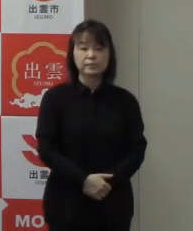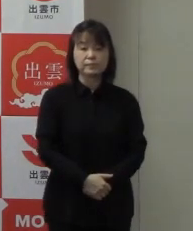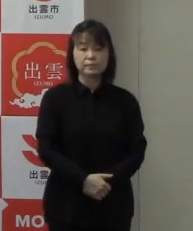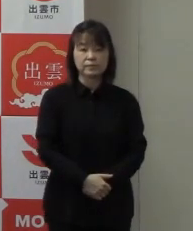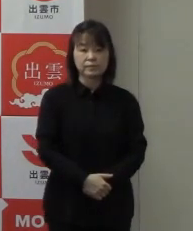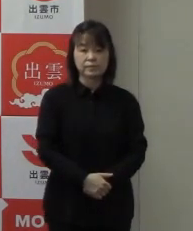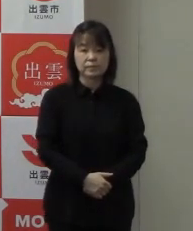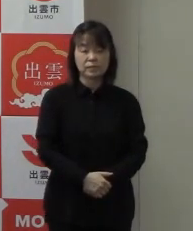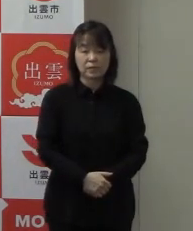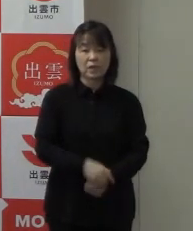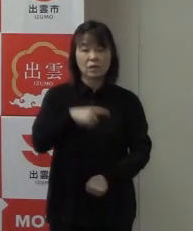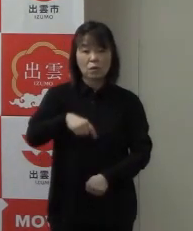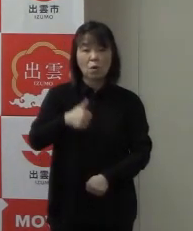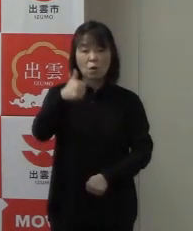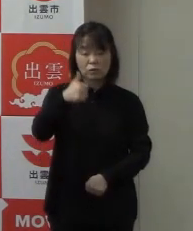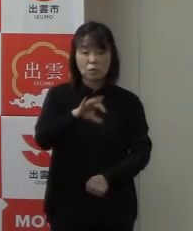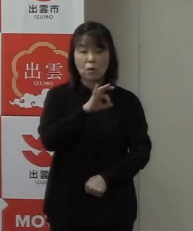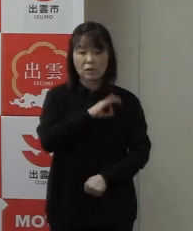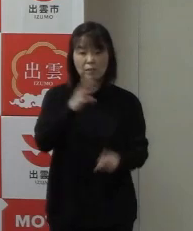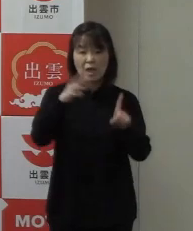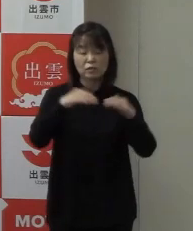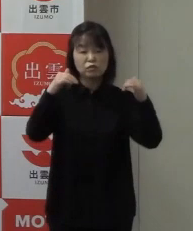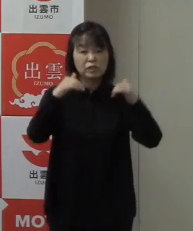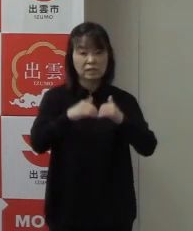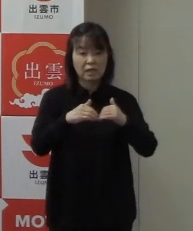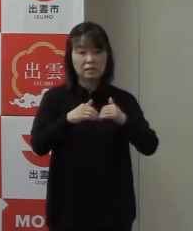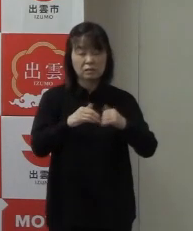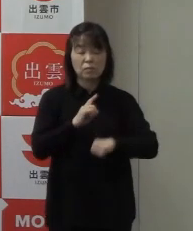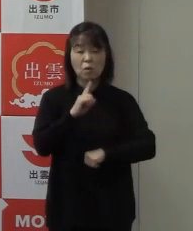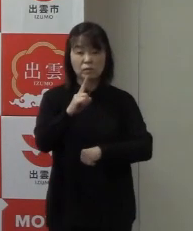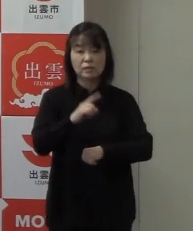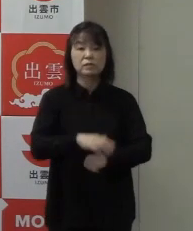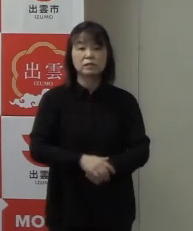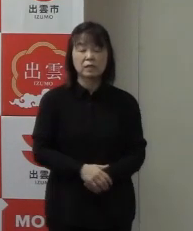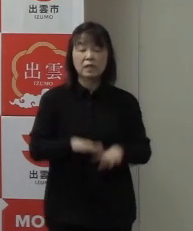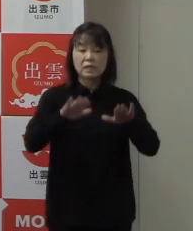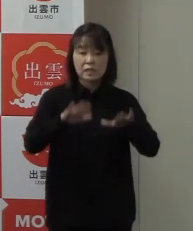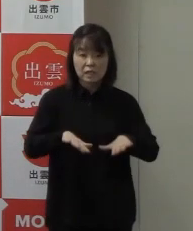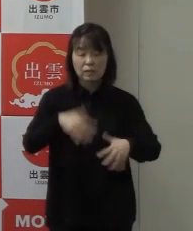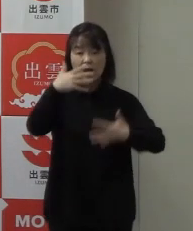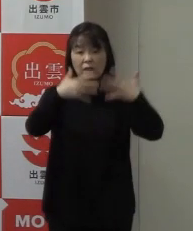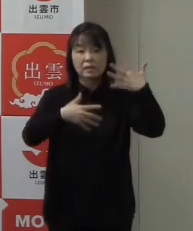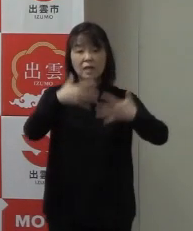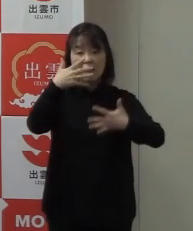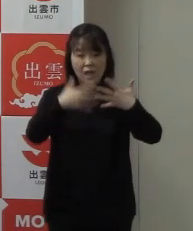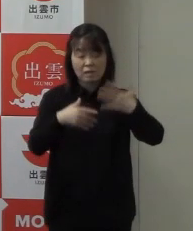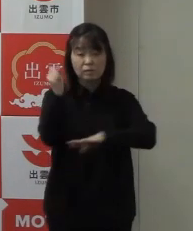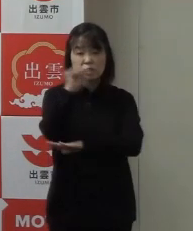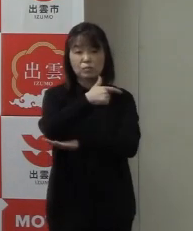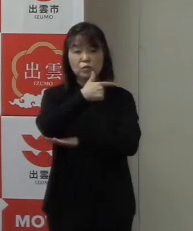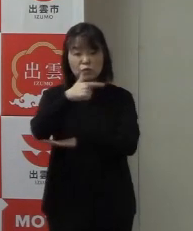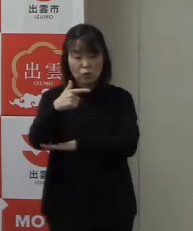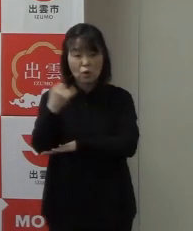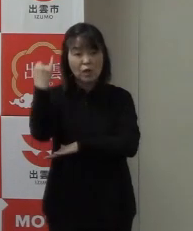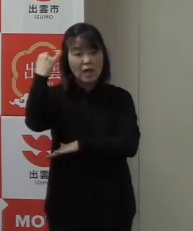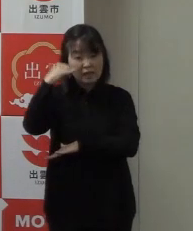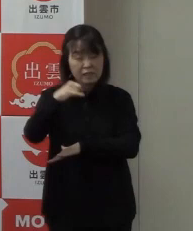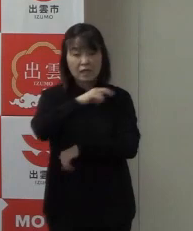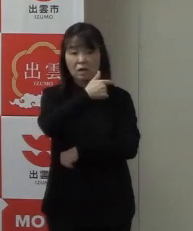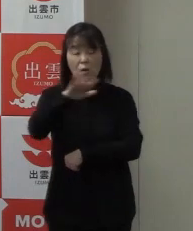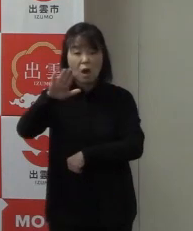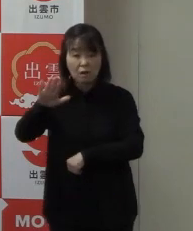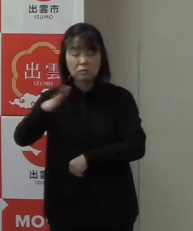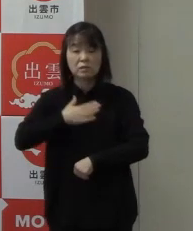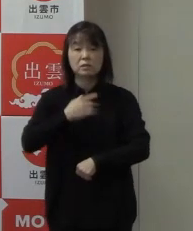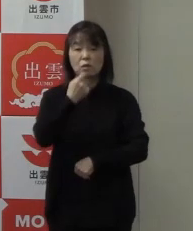じゃあ教育長杉田でございます。報道でさまざま意見があるということは承知をしておりますけれども、ま